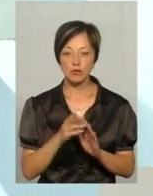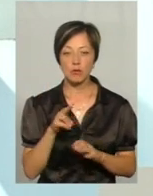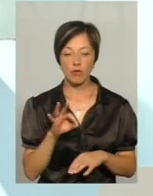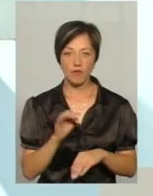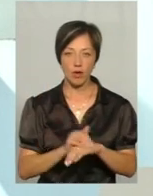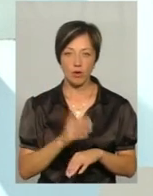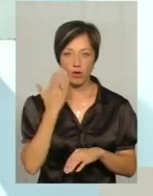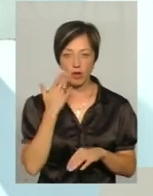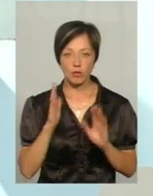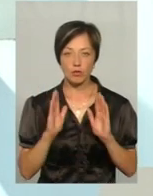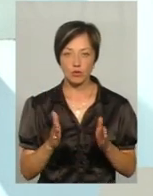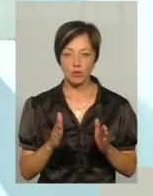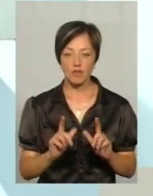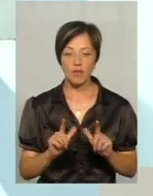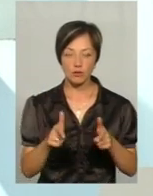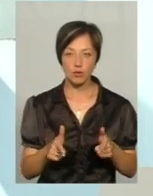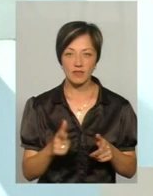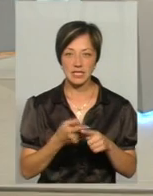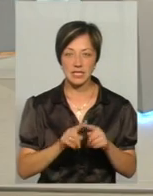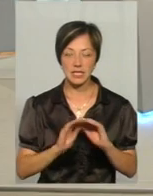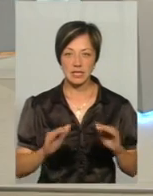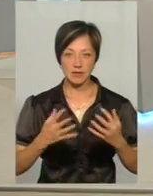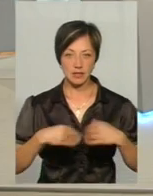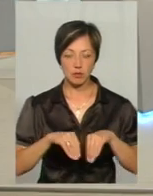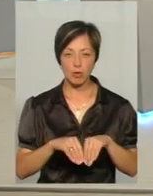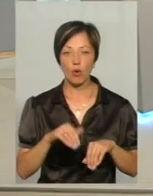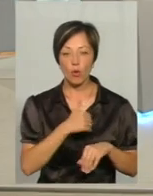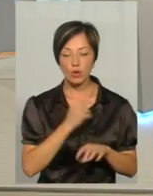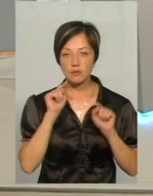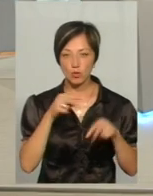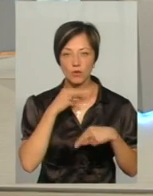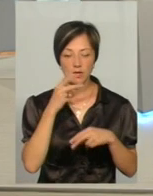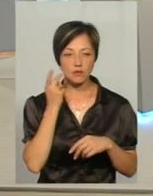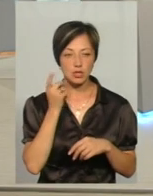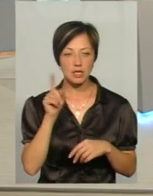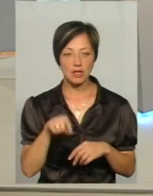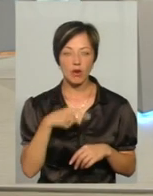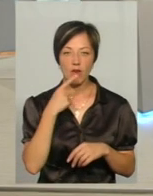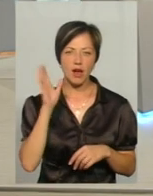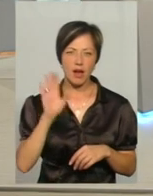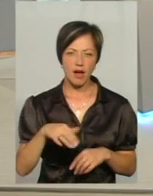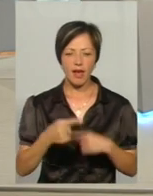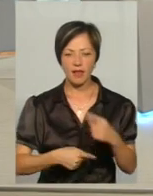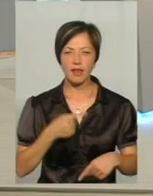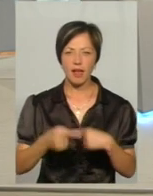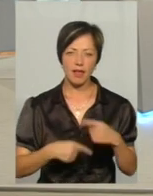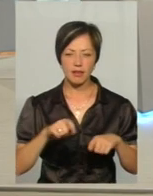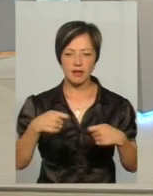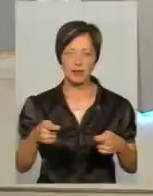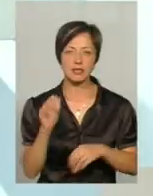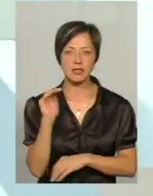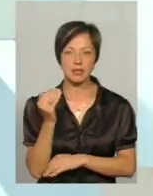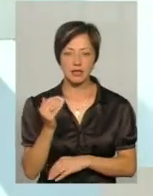факту, коли будуть влаштовуватися ці діти. Хочу звернути увагу завжди на те, що говорять, гени, що там гени,